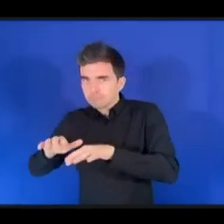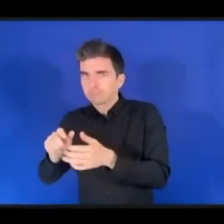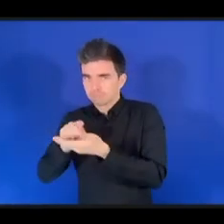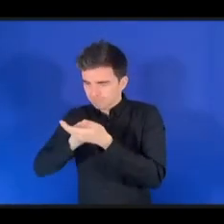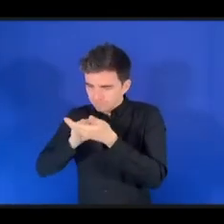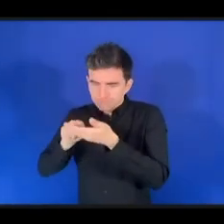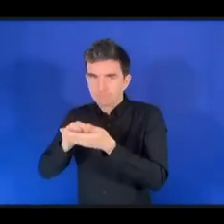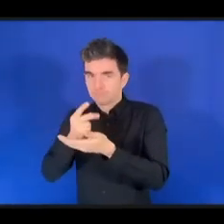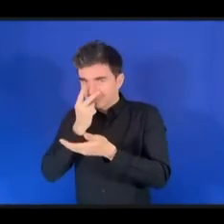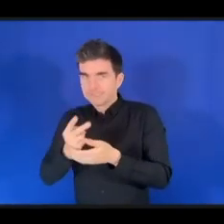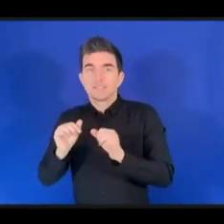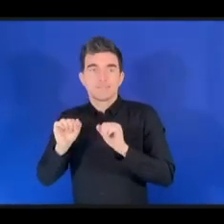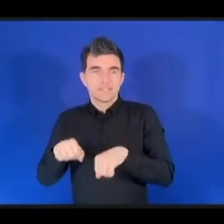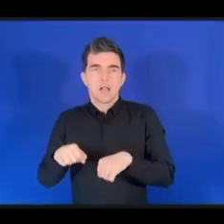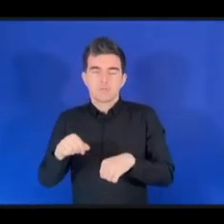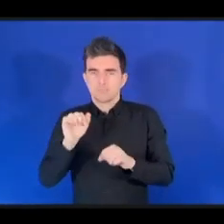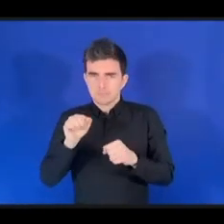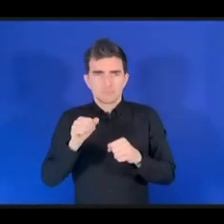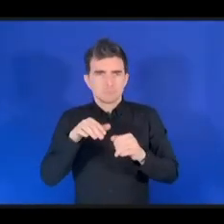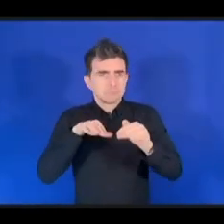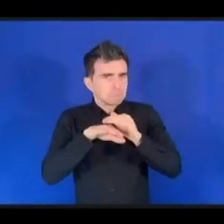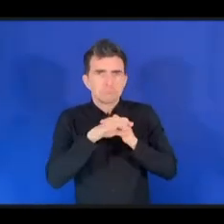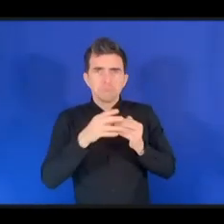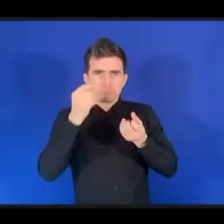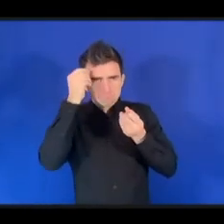传京都。